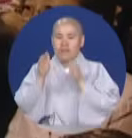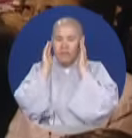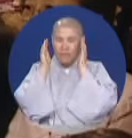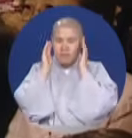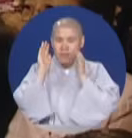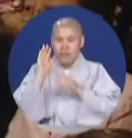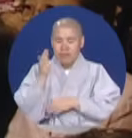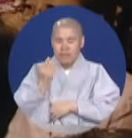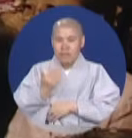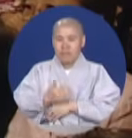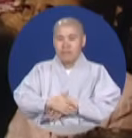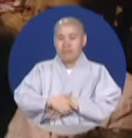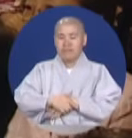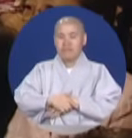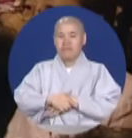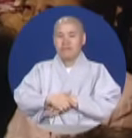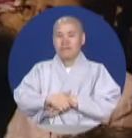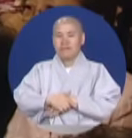우리가 이